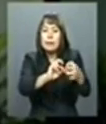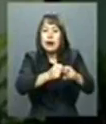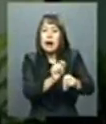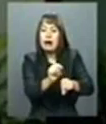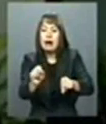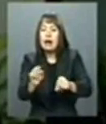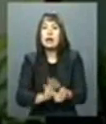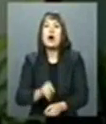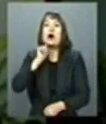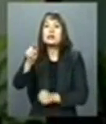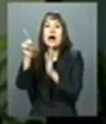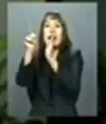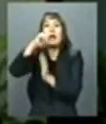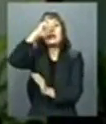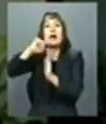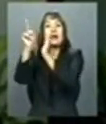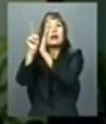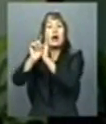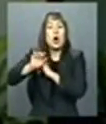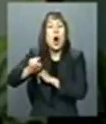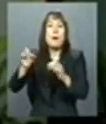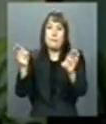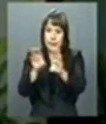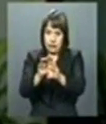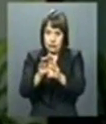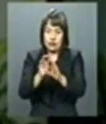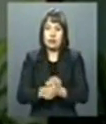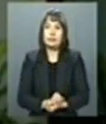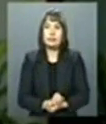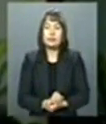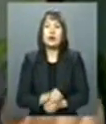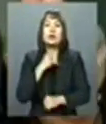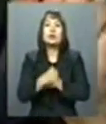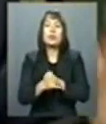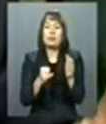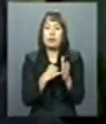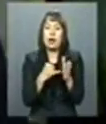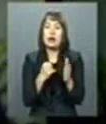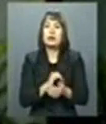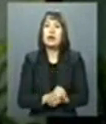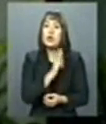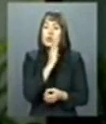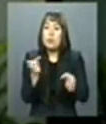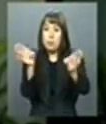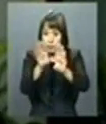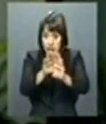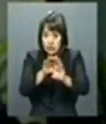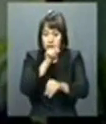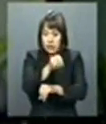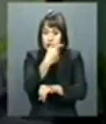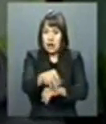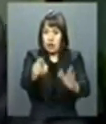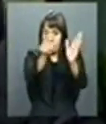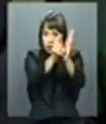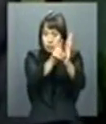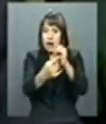ปิดจบไหมครับมันง่ายจะตายไปเพราะว่าถ้าปิดที่ไทยคมจานดาวเทียมสีดำสีแดงสีเหลืองสีเ